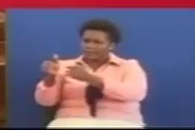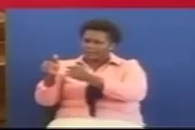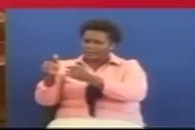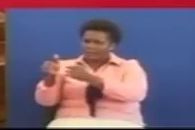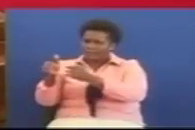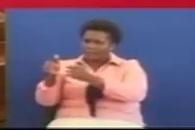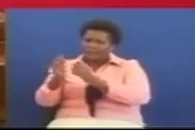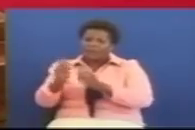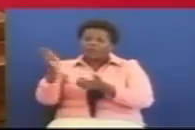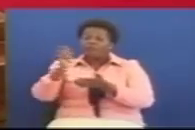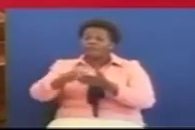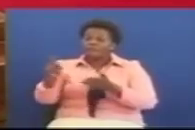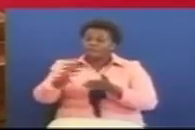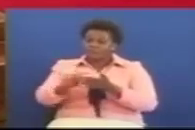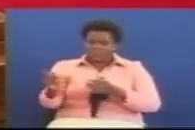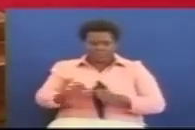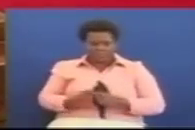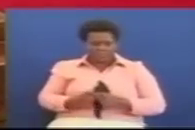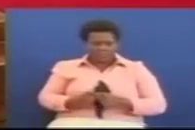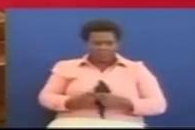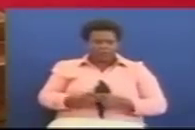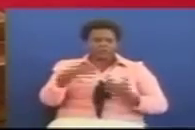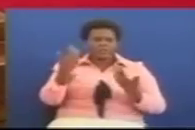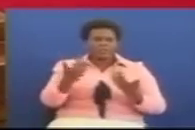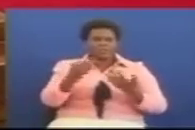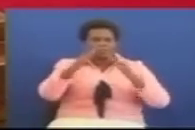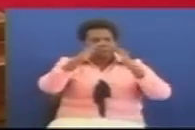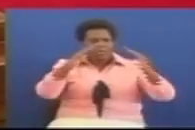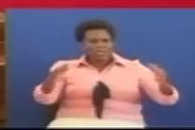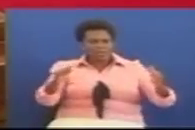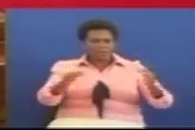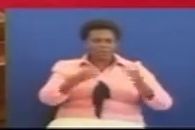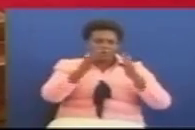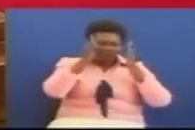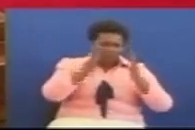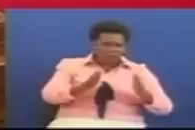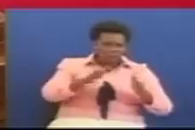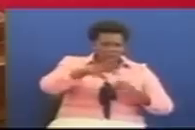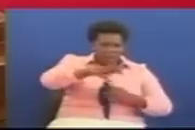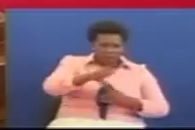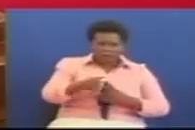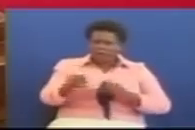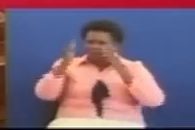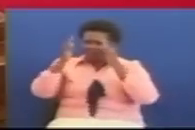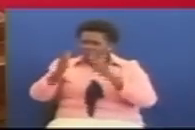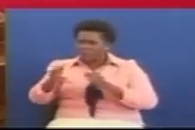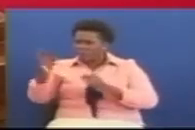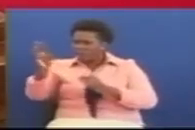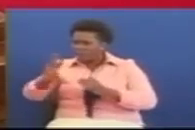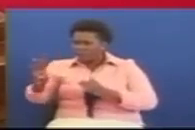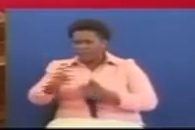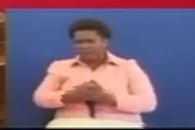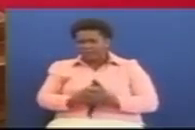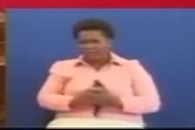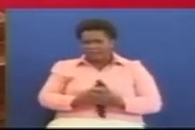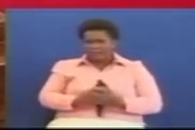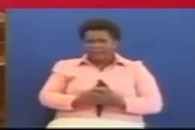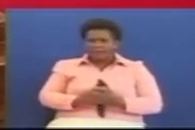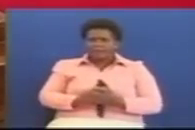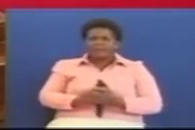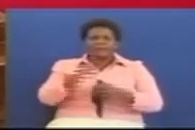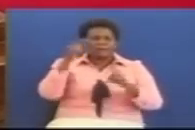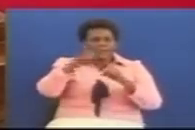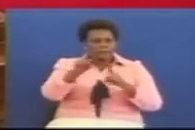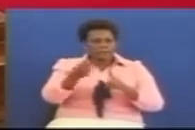wa wilaya, na kupanga pale yanapokosekana kabisa majengo hayo, ila kuendelea kutoa